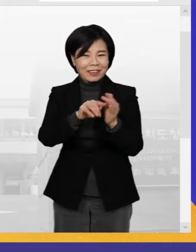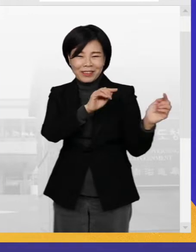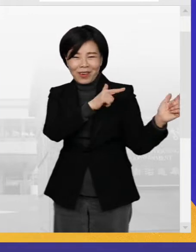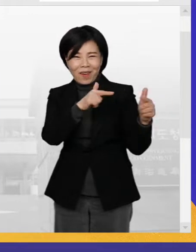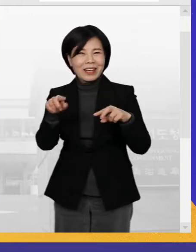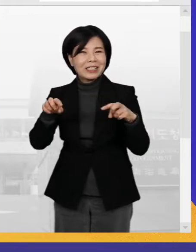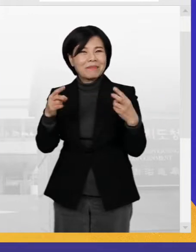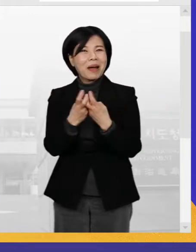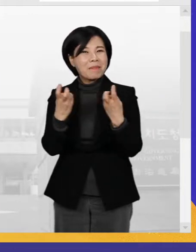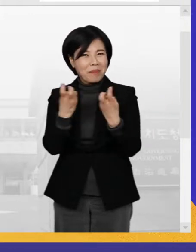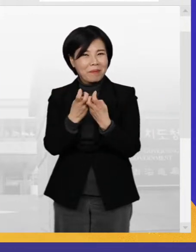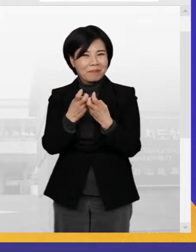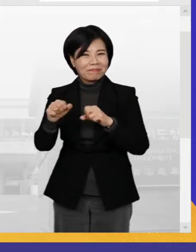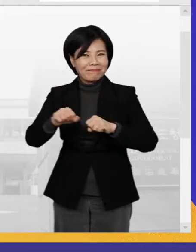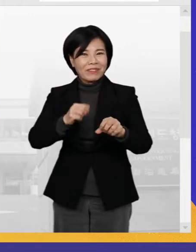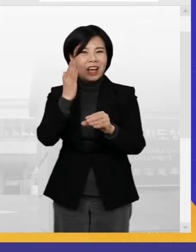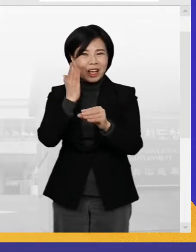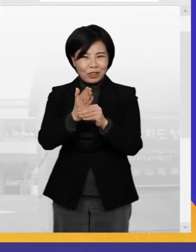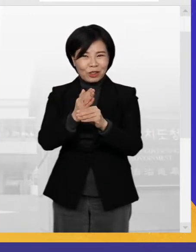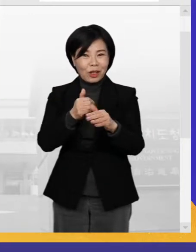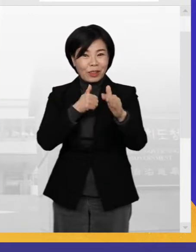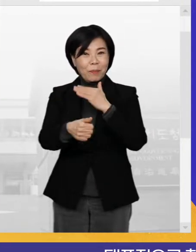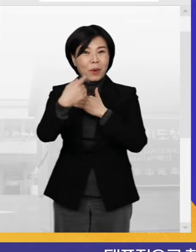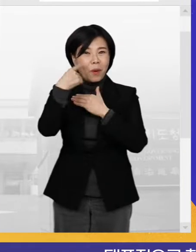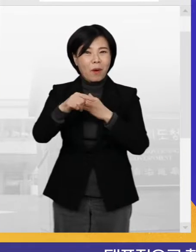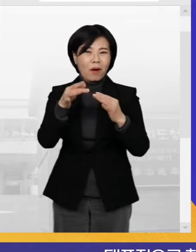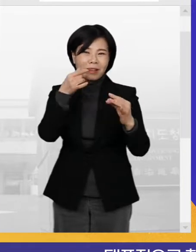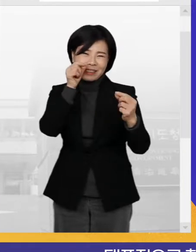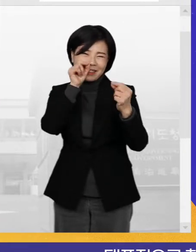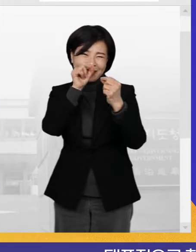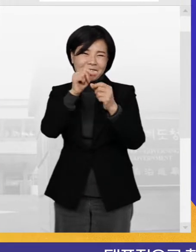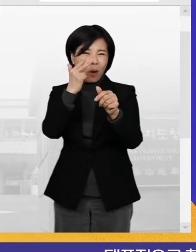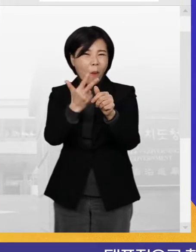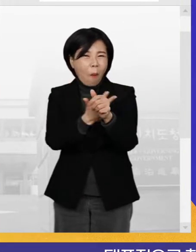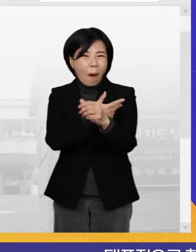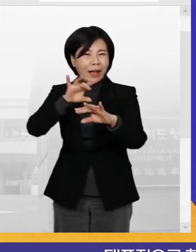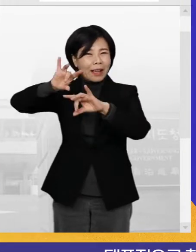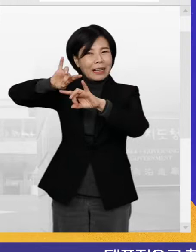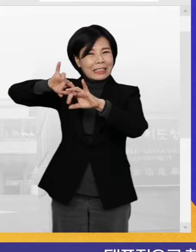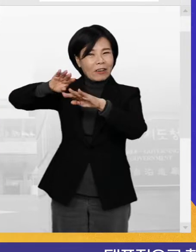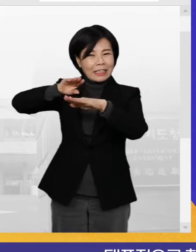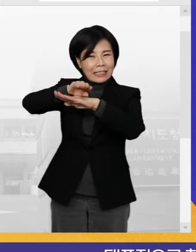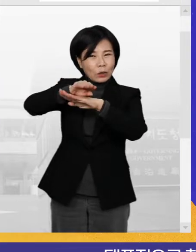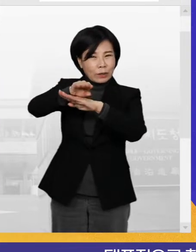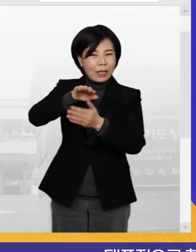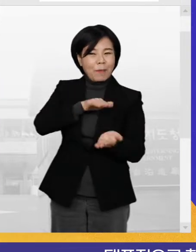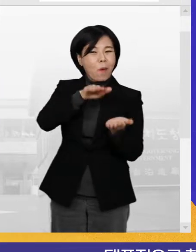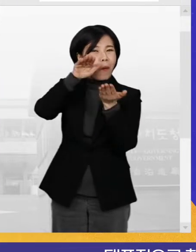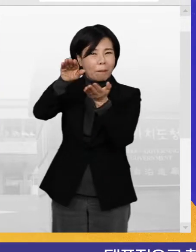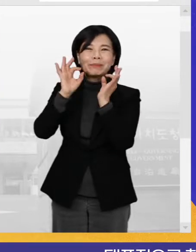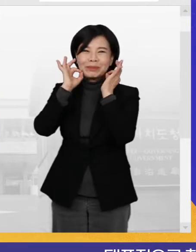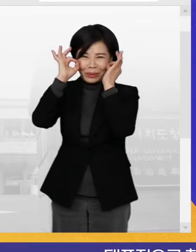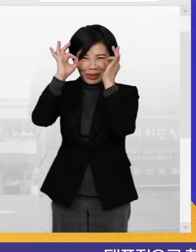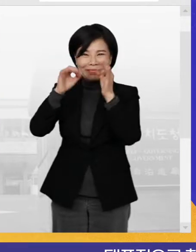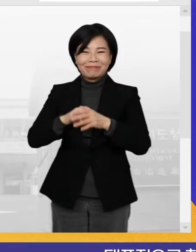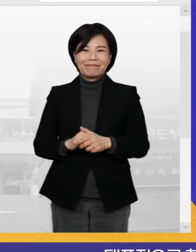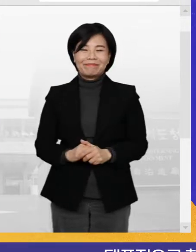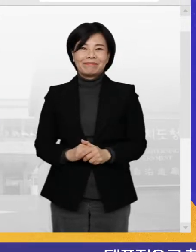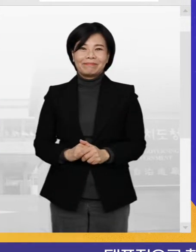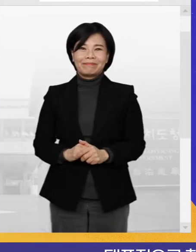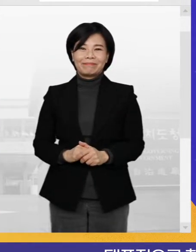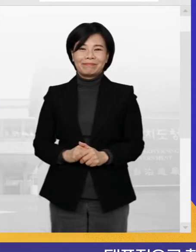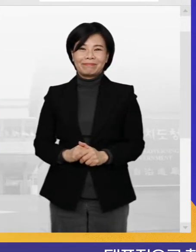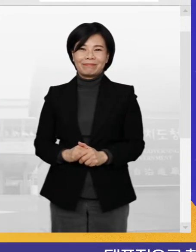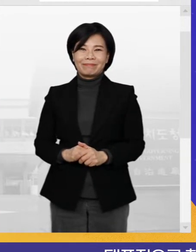줄여나가고자 다양한 시책을 펼치고 있는데요. 대표적으로 친환경 전기자동차를 보급하려는 도의 노력을 들 수 있겠습니다.